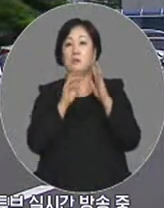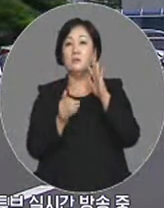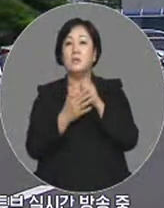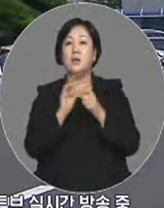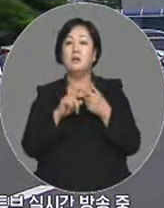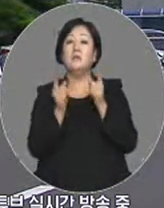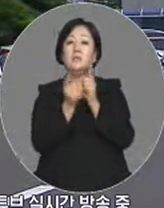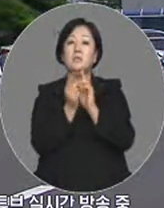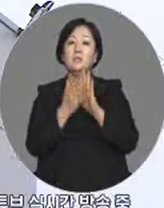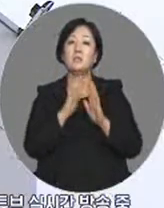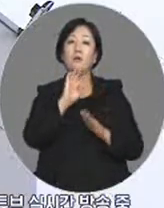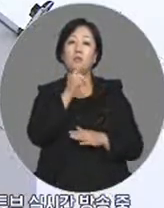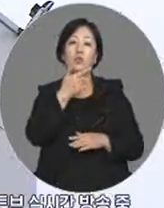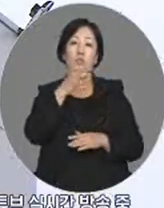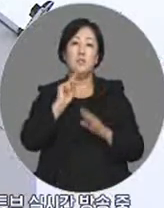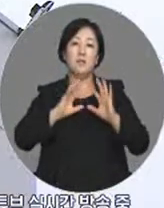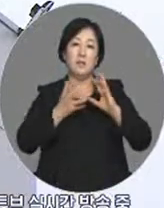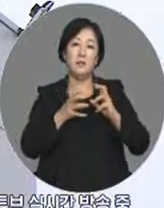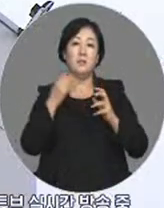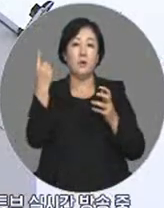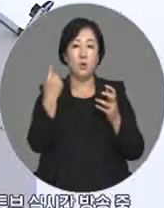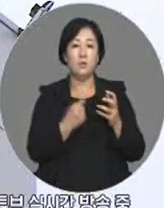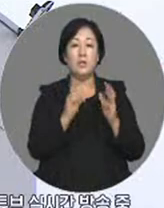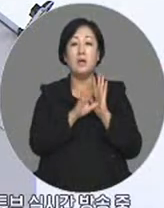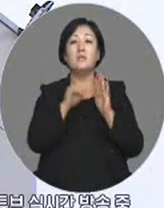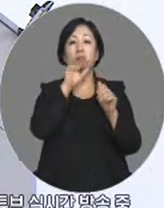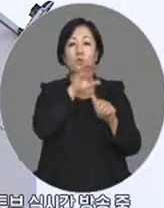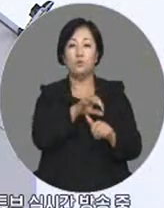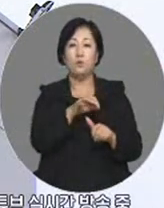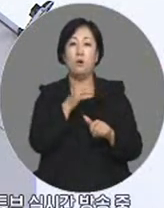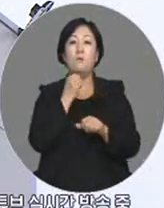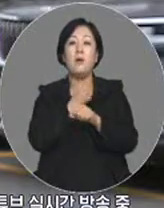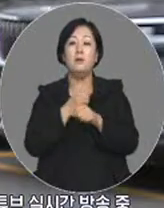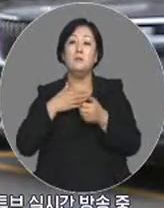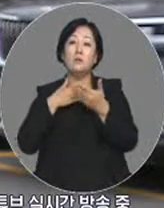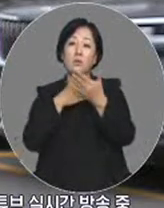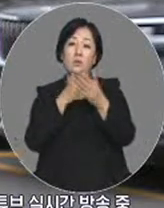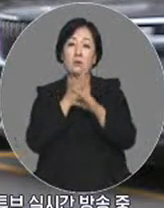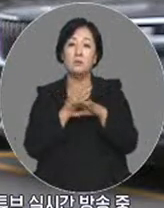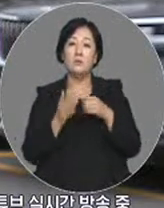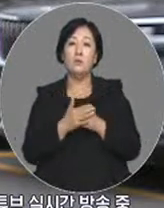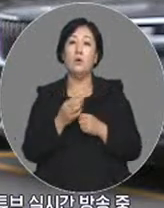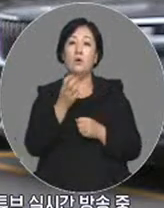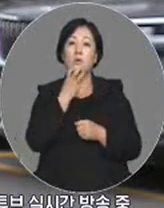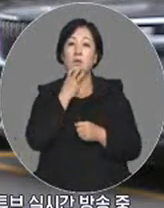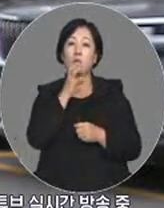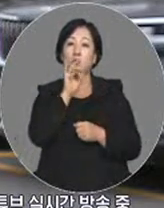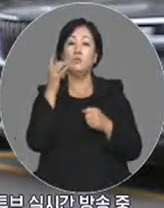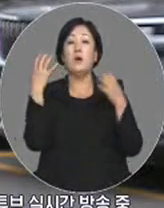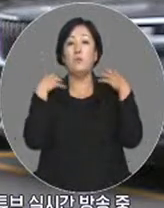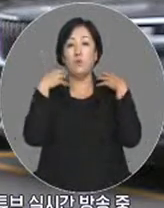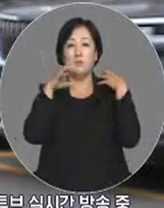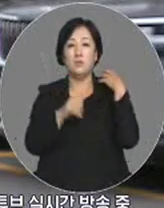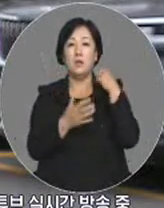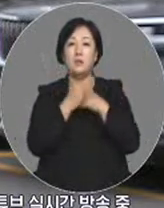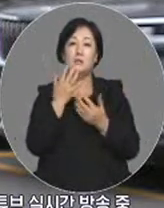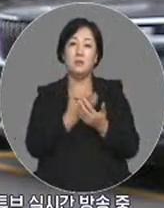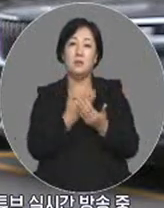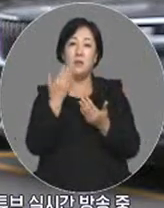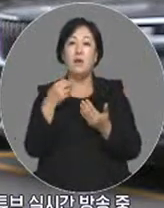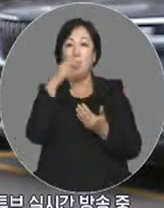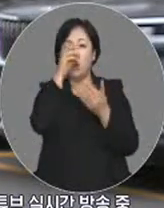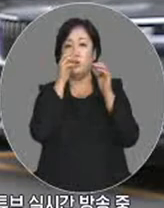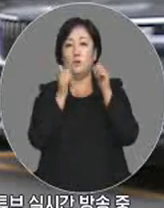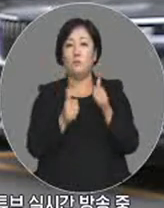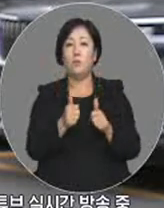A씨를 본국인 뉴질랜드로 송환할 때까지 구금해달라고 요청했습니다. 서울중앙지검으로 넘겨진 A씨는 고등법원에